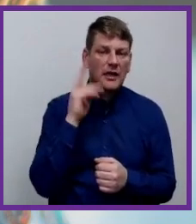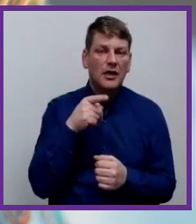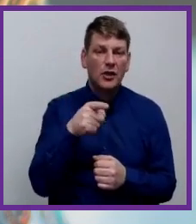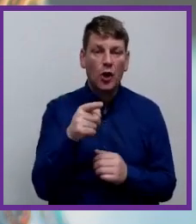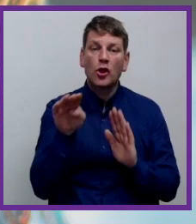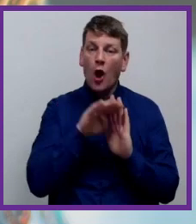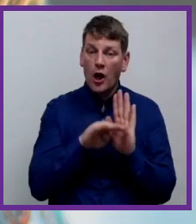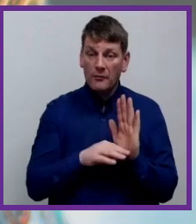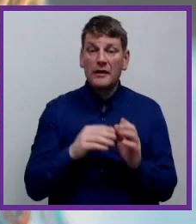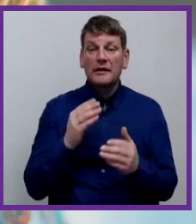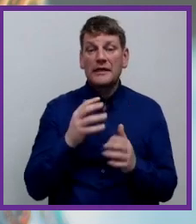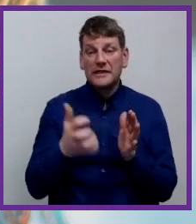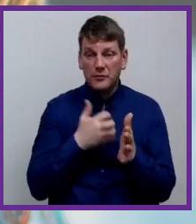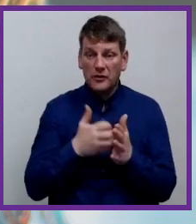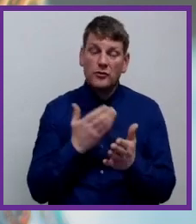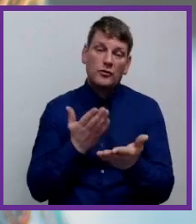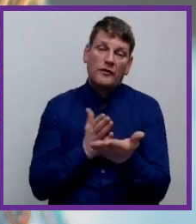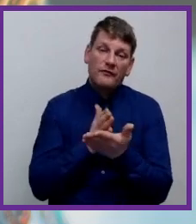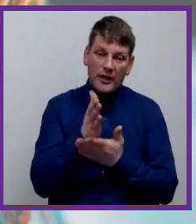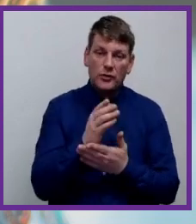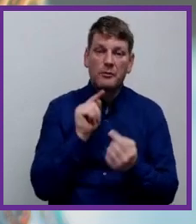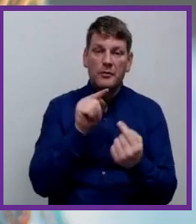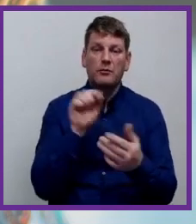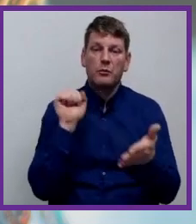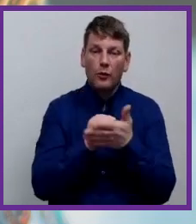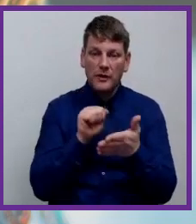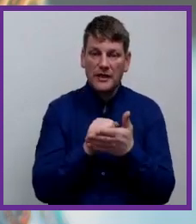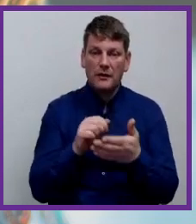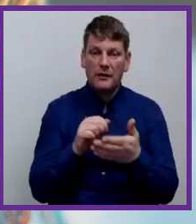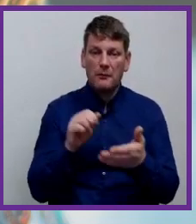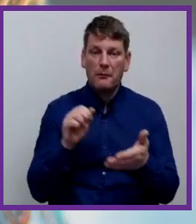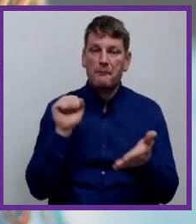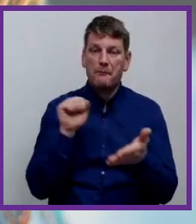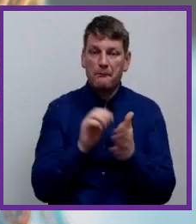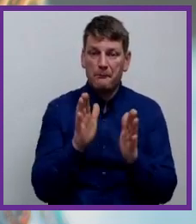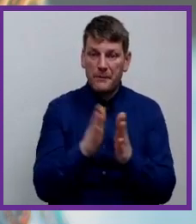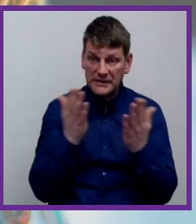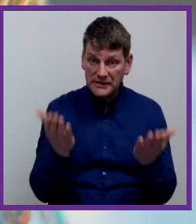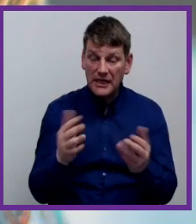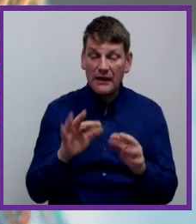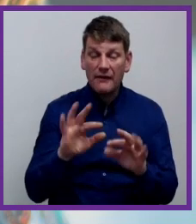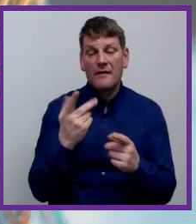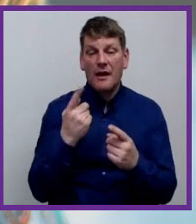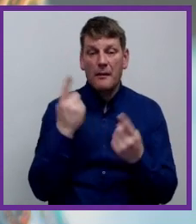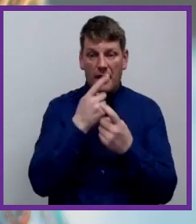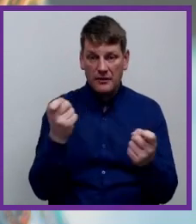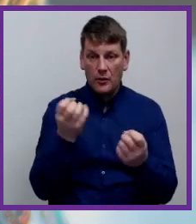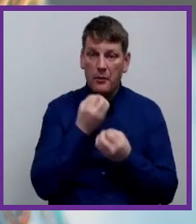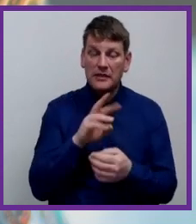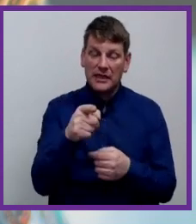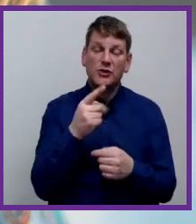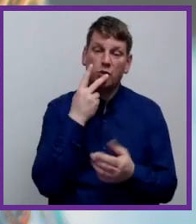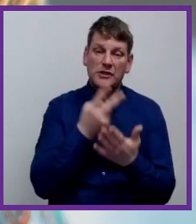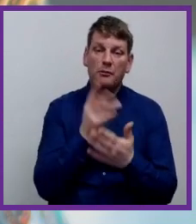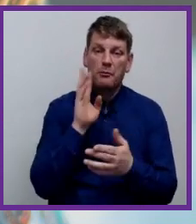tiek izmantota, piemēram, vēršoties pret publikācijām presē vai medijos, ja kaut kas tiek uzskatīts par